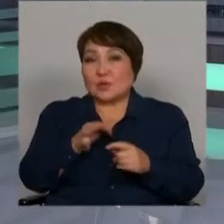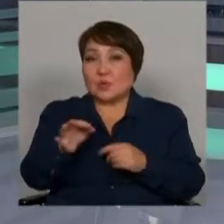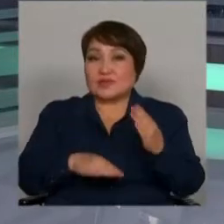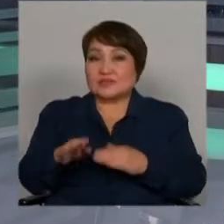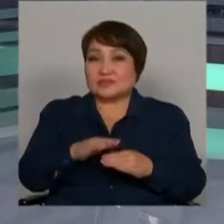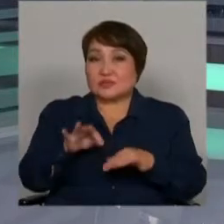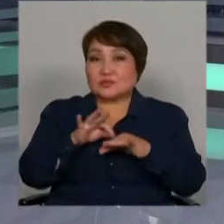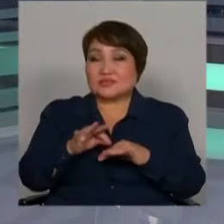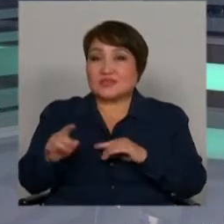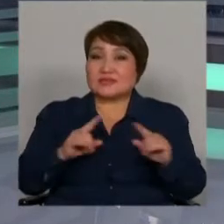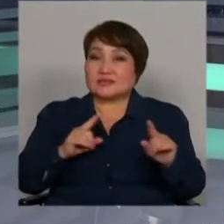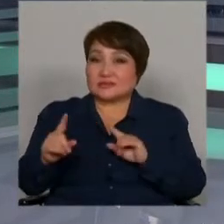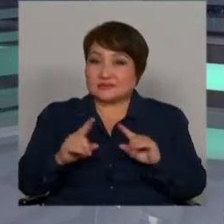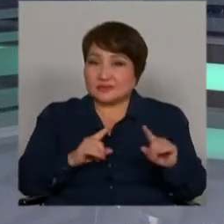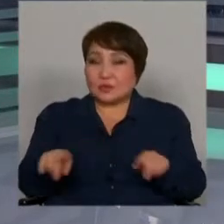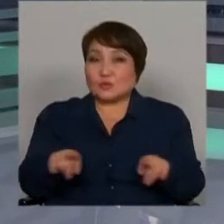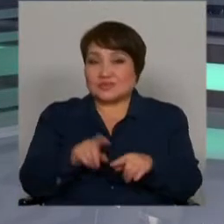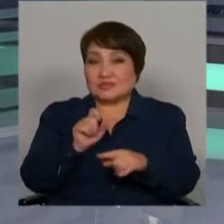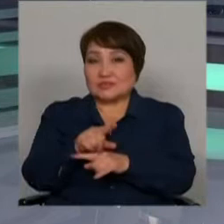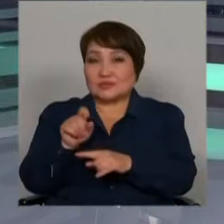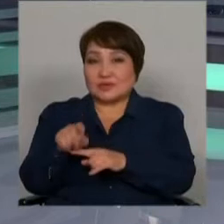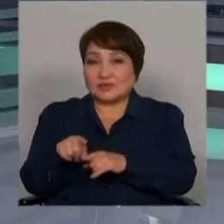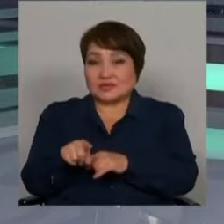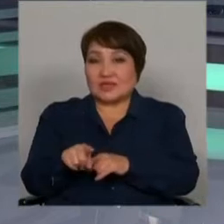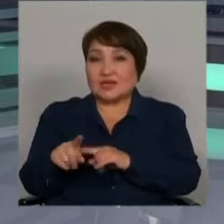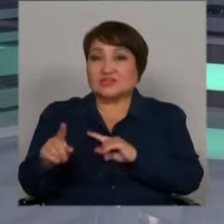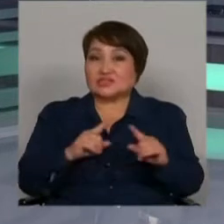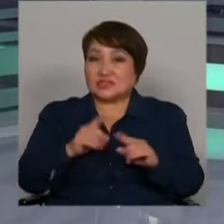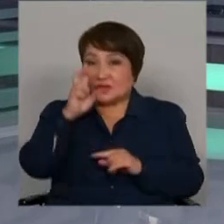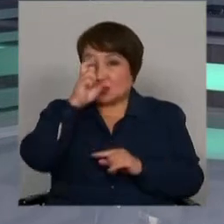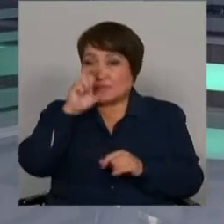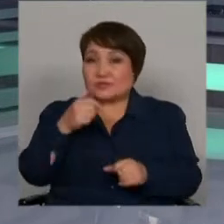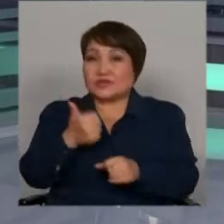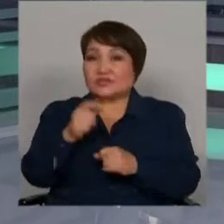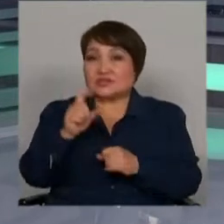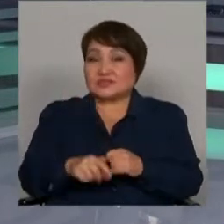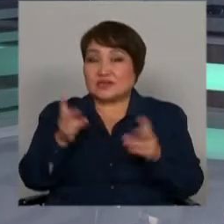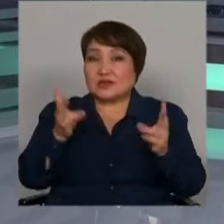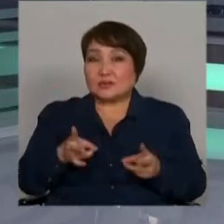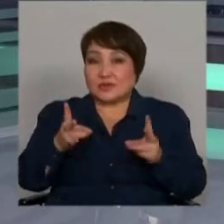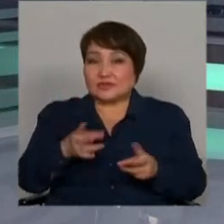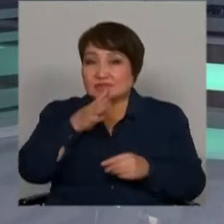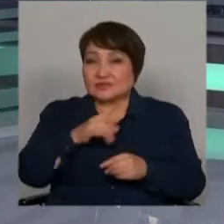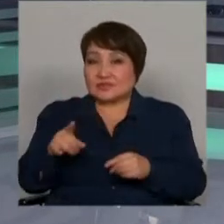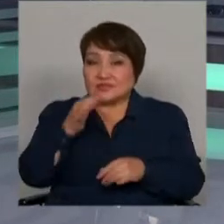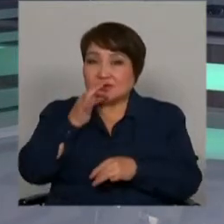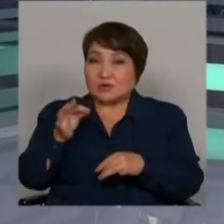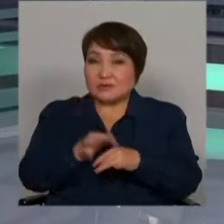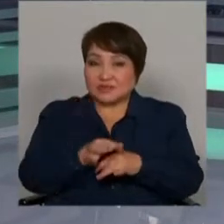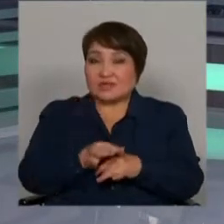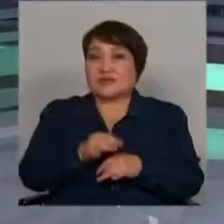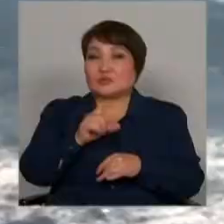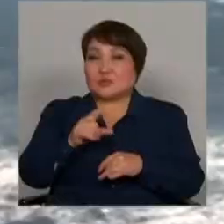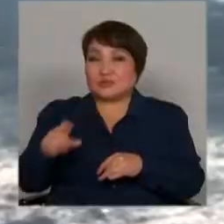өткізген кеңесте осындай тапсырма берді. Жиында үкімет басшысы апат кезінде жауапты лауазымды тұлғалардың жұмысын сынға